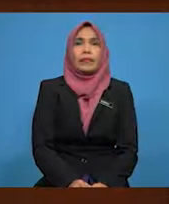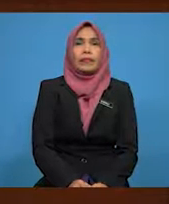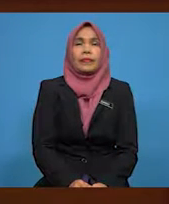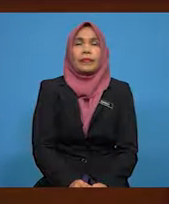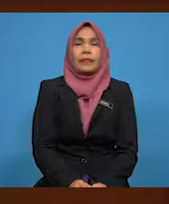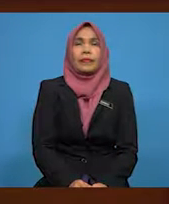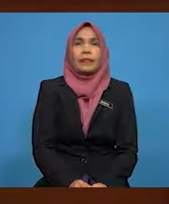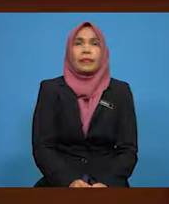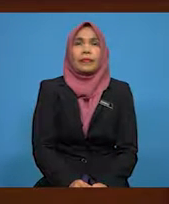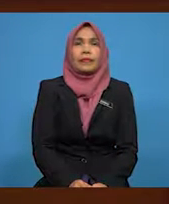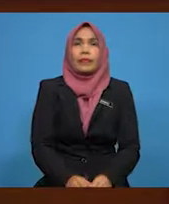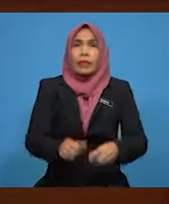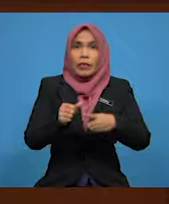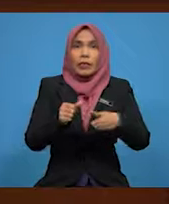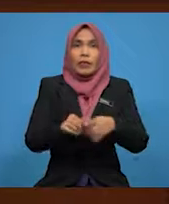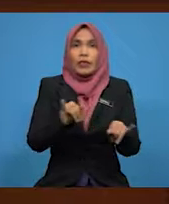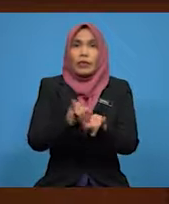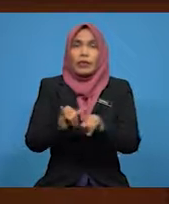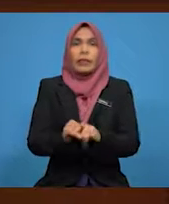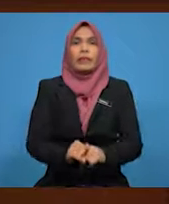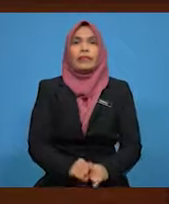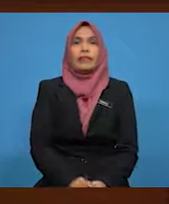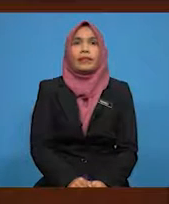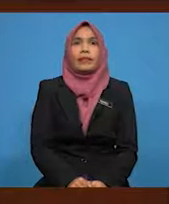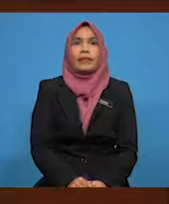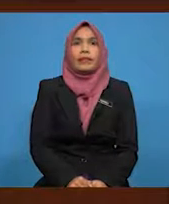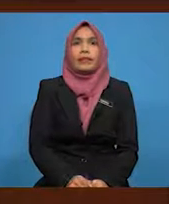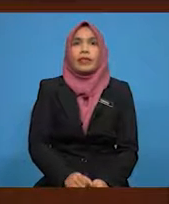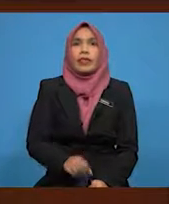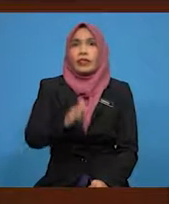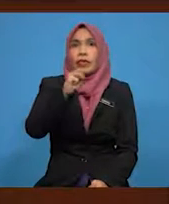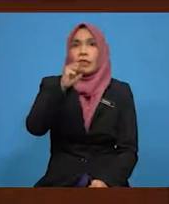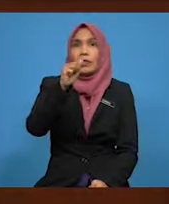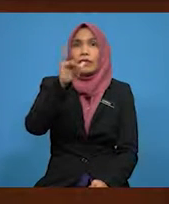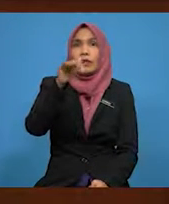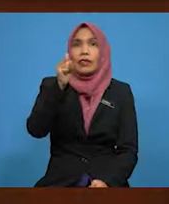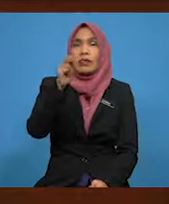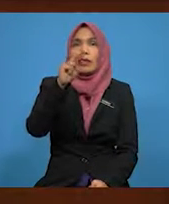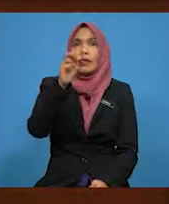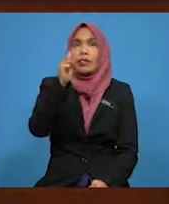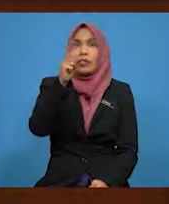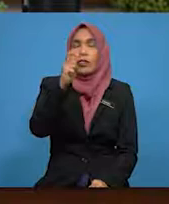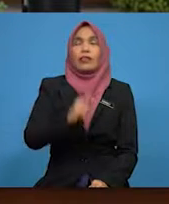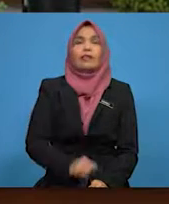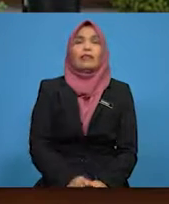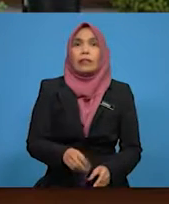wakilnya. Disiplin juga adalah terma dan syarat dalam kontrak perkhidmatan.